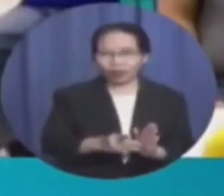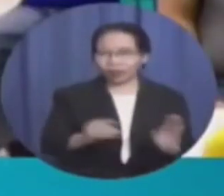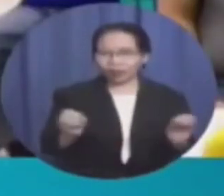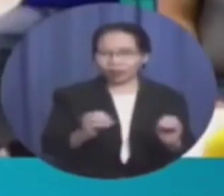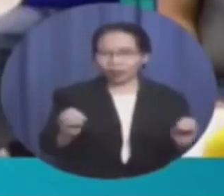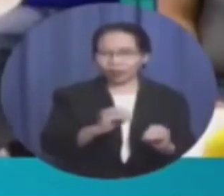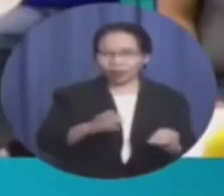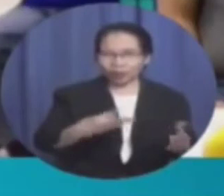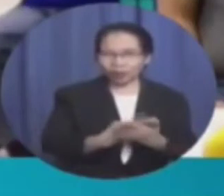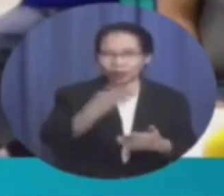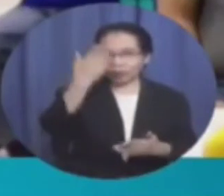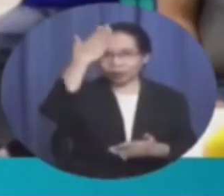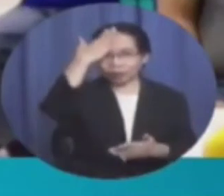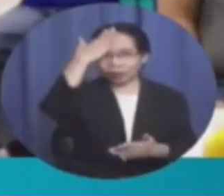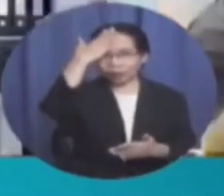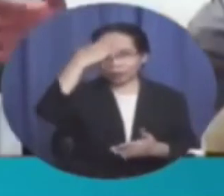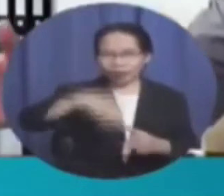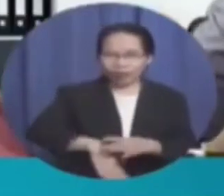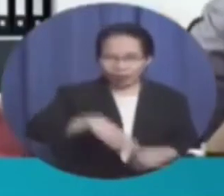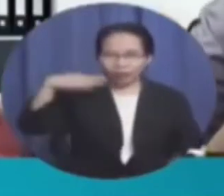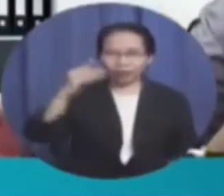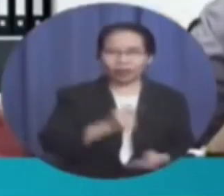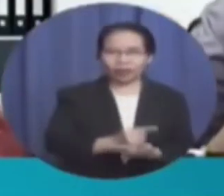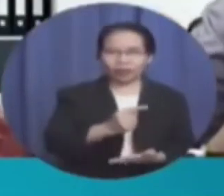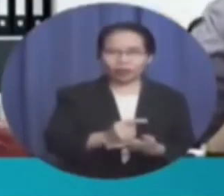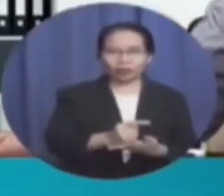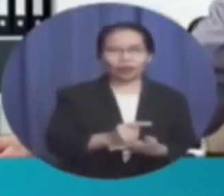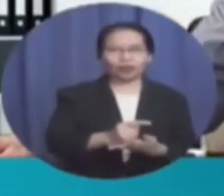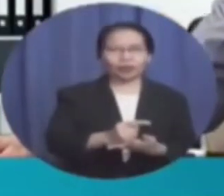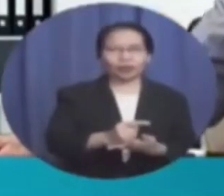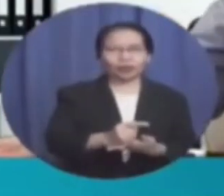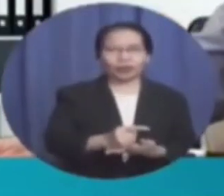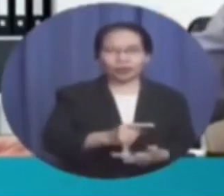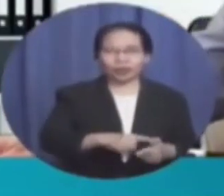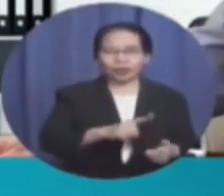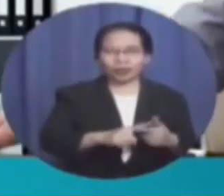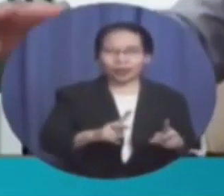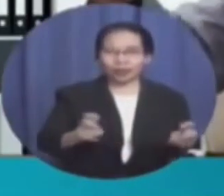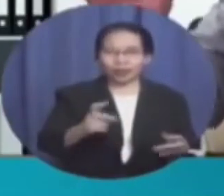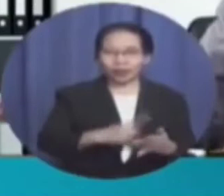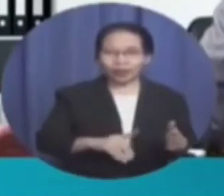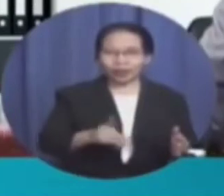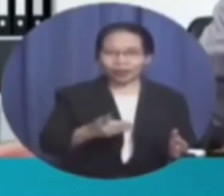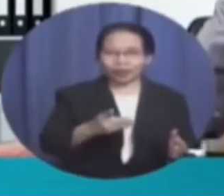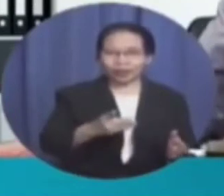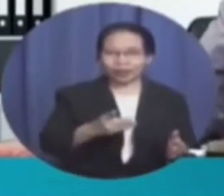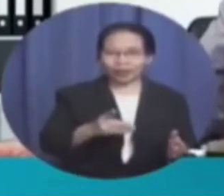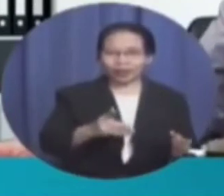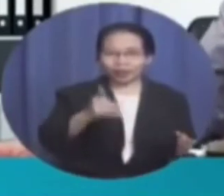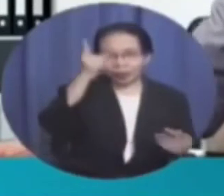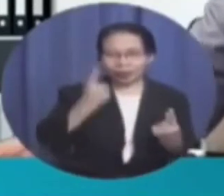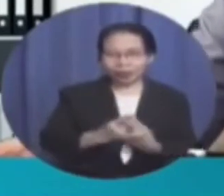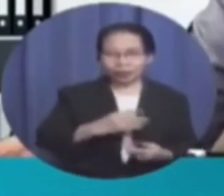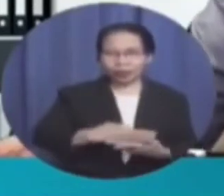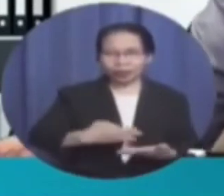buong pagkakilala, nasa labas ka ng katotohanan, eh, kahit ano pa nagawa mo, mapapatawad.